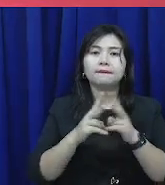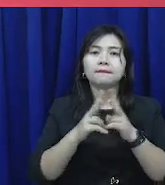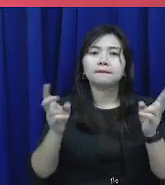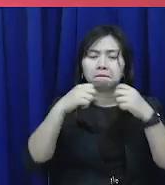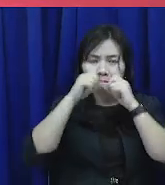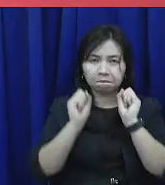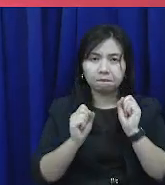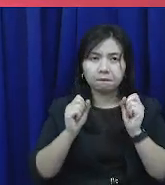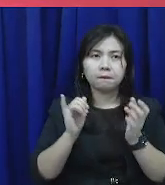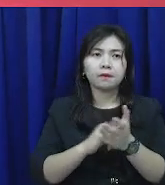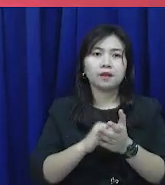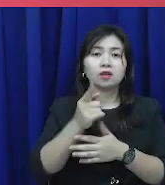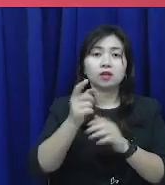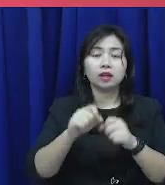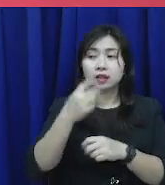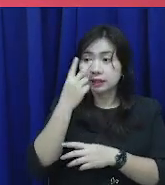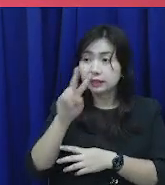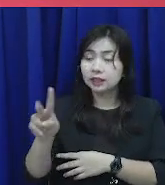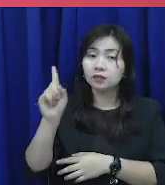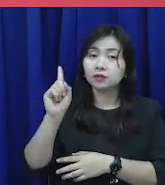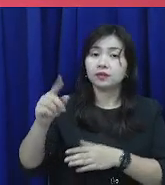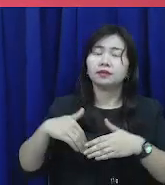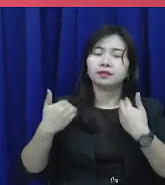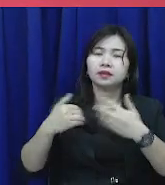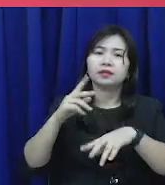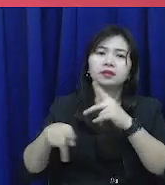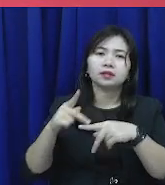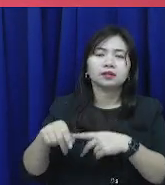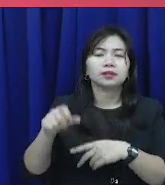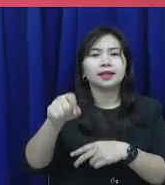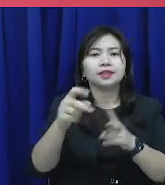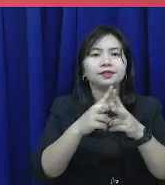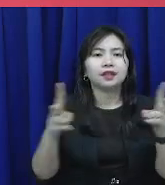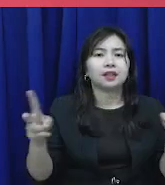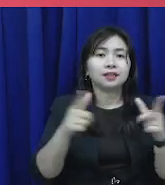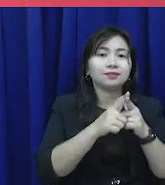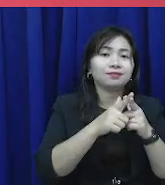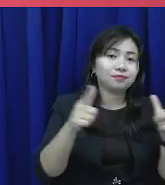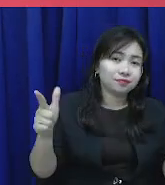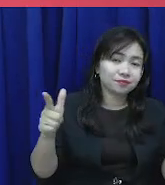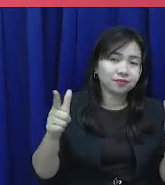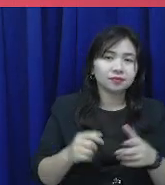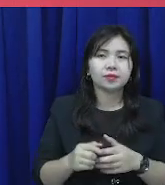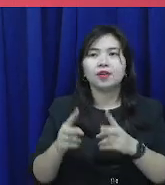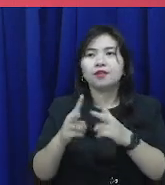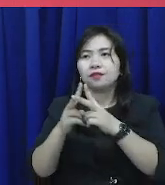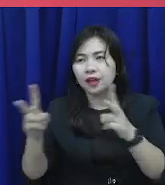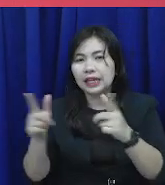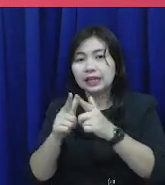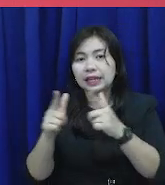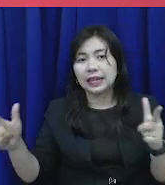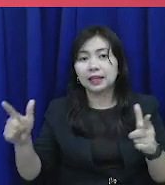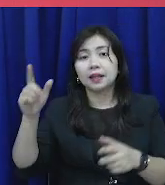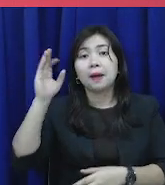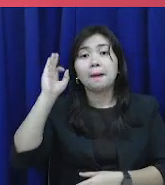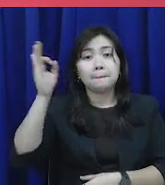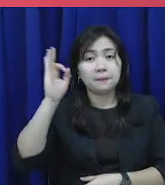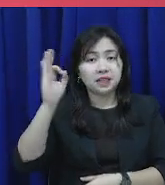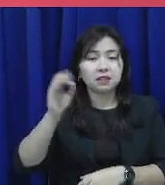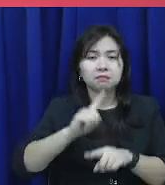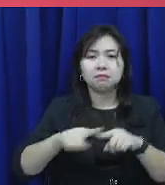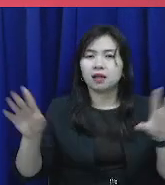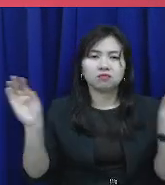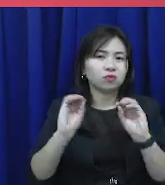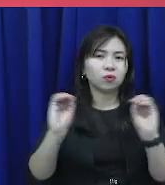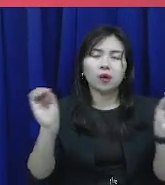makakakita ka na isang young people na sa sobrang ganda ng mensahe walang reactions you see mga kapatid